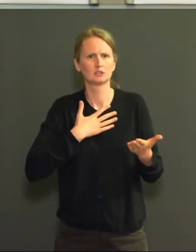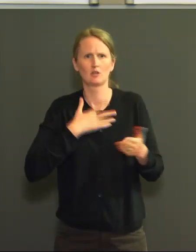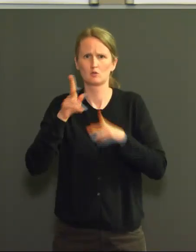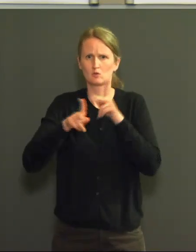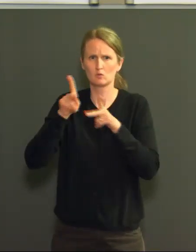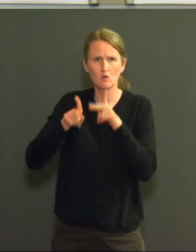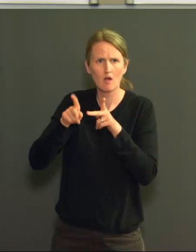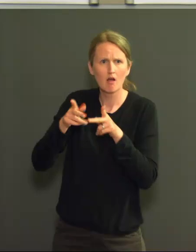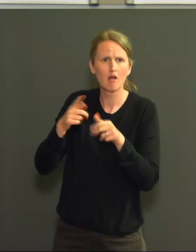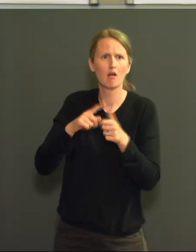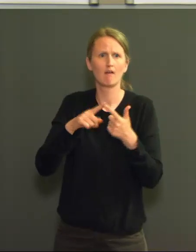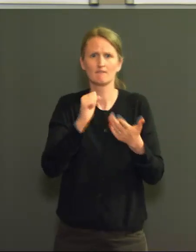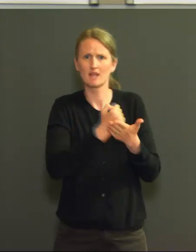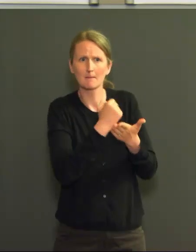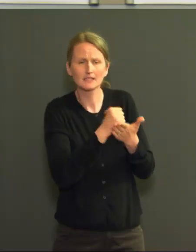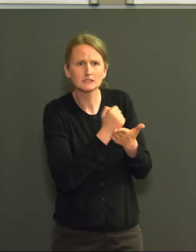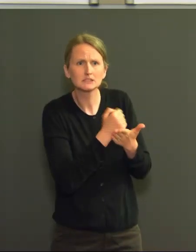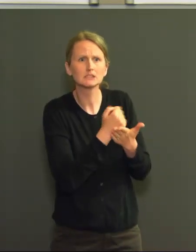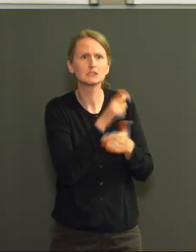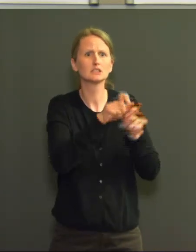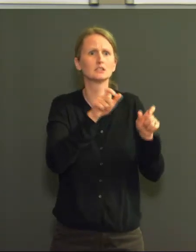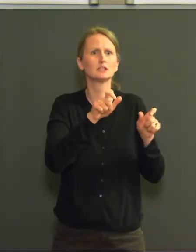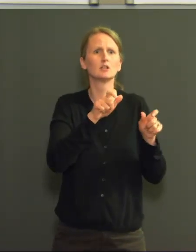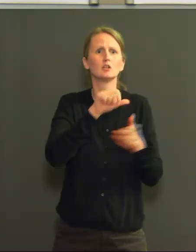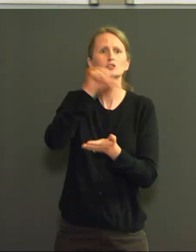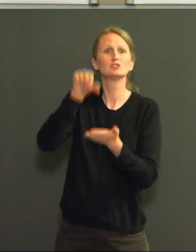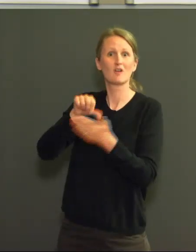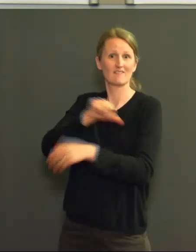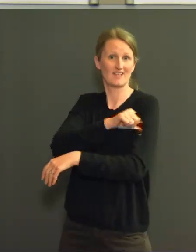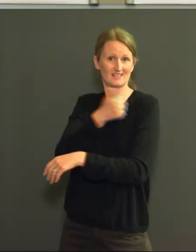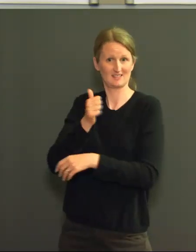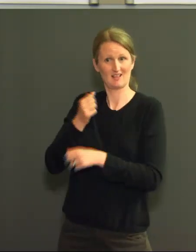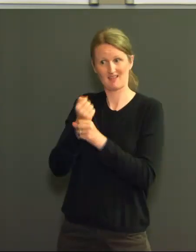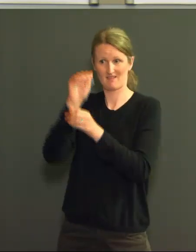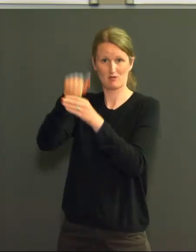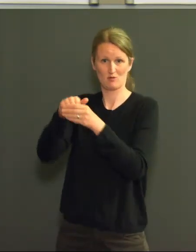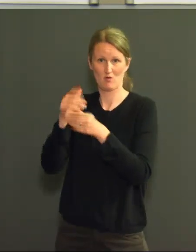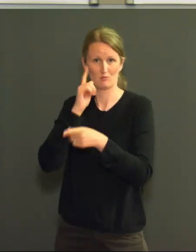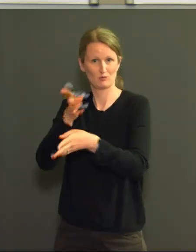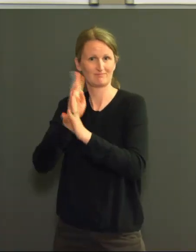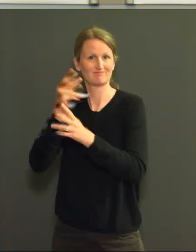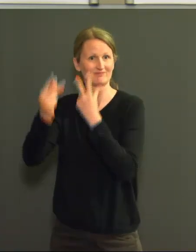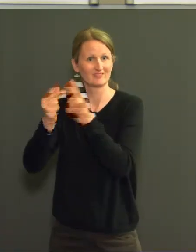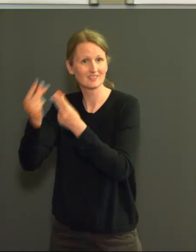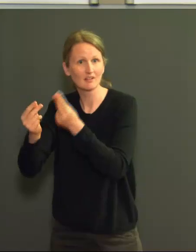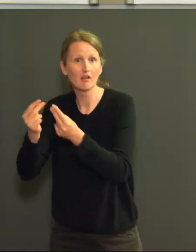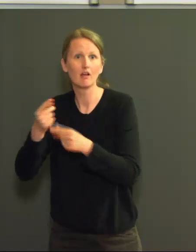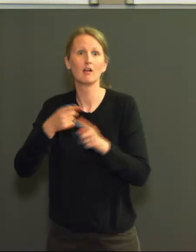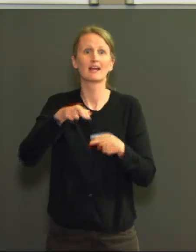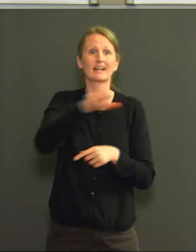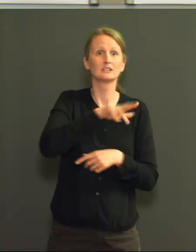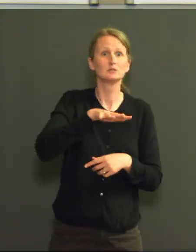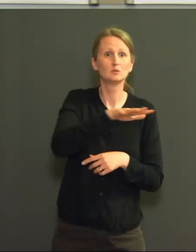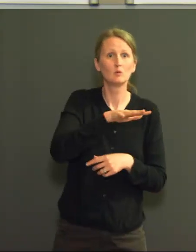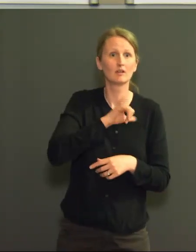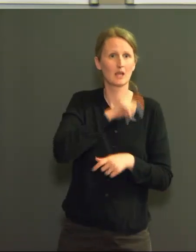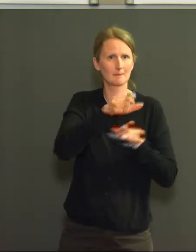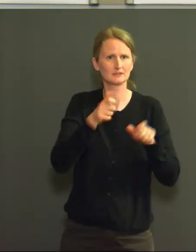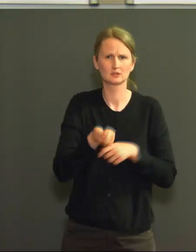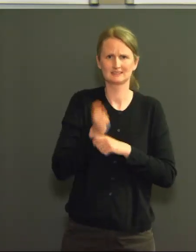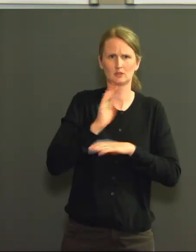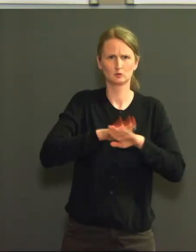pharmaciens et le personnel des centres de vaccination, les planificateurs régionaux et leurs équipes, le